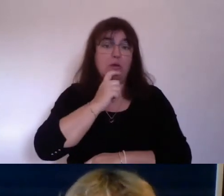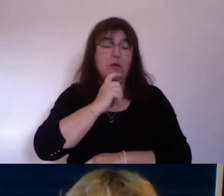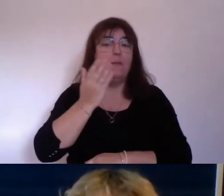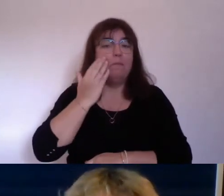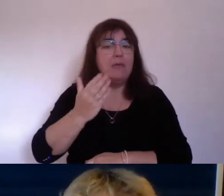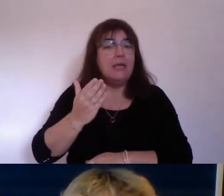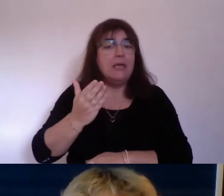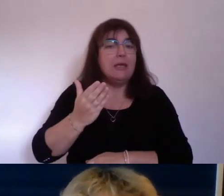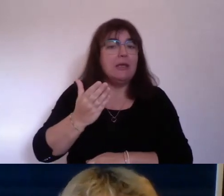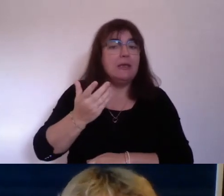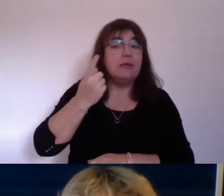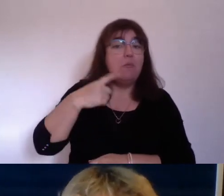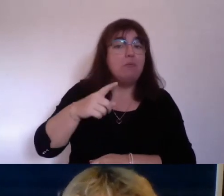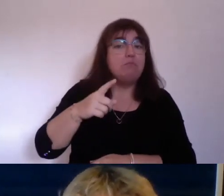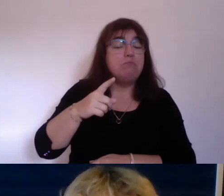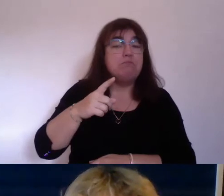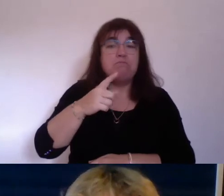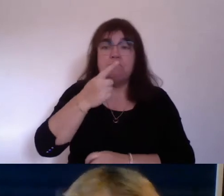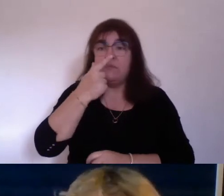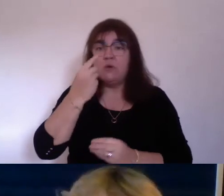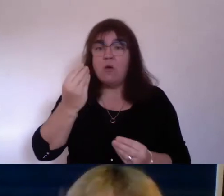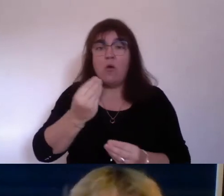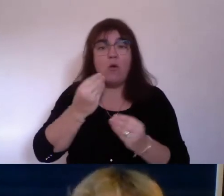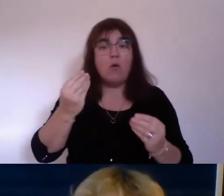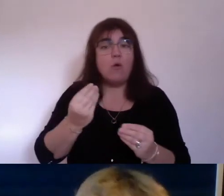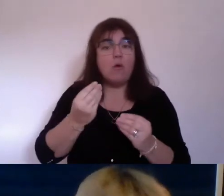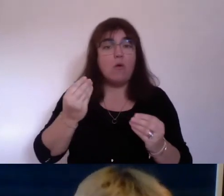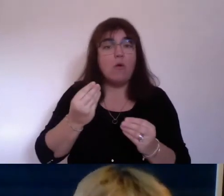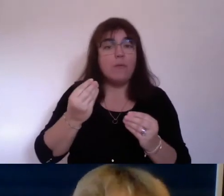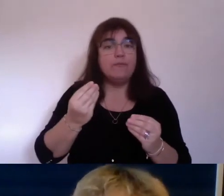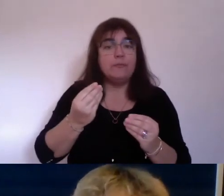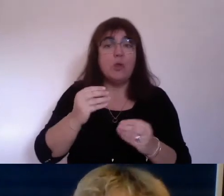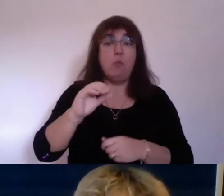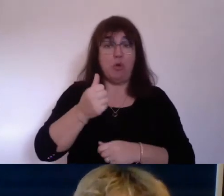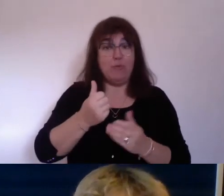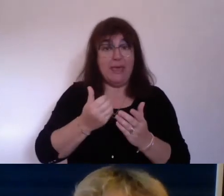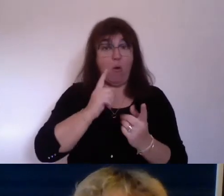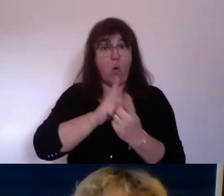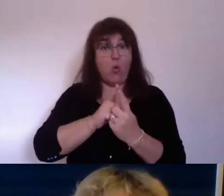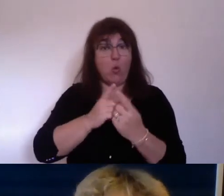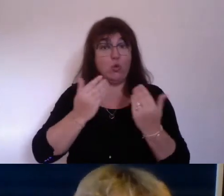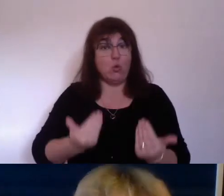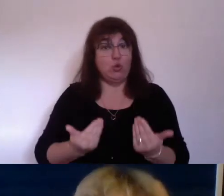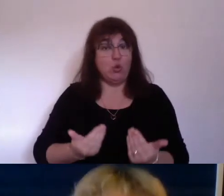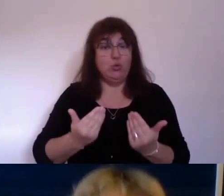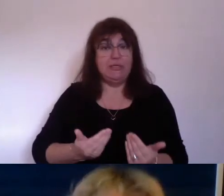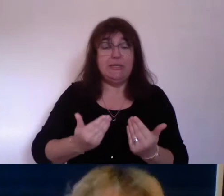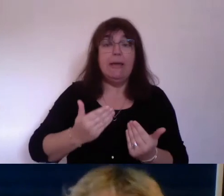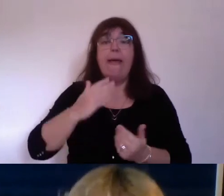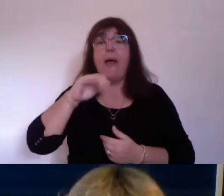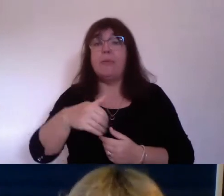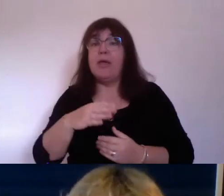de tout ce qui va se passer après notre rencontre de ce matin, des envies qui vont émerger,